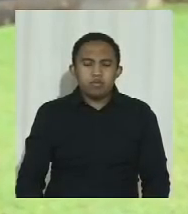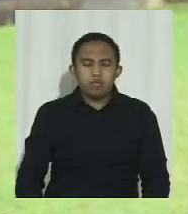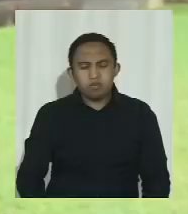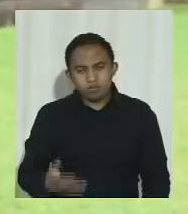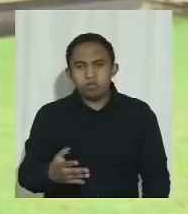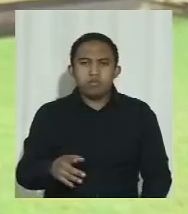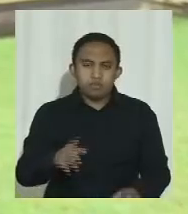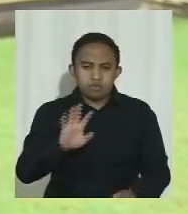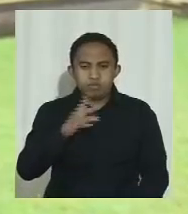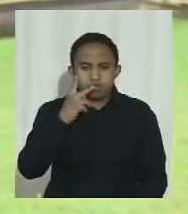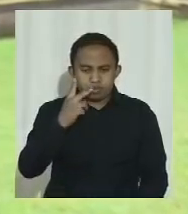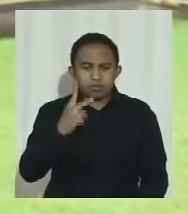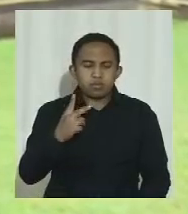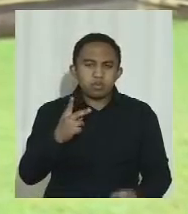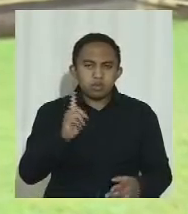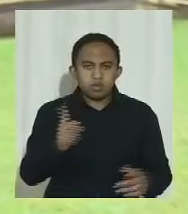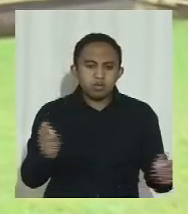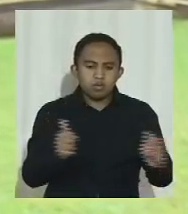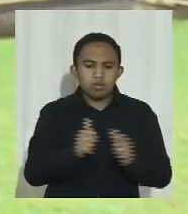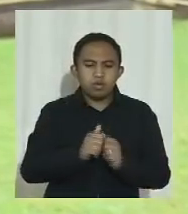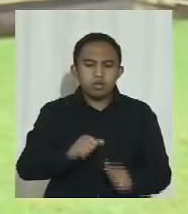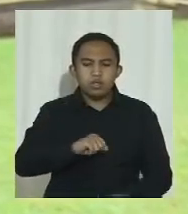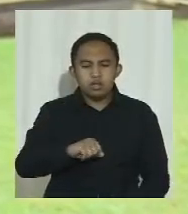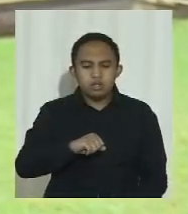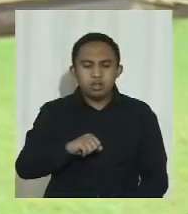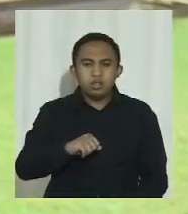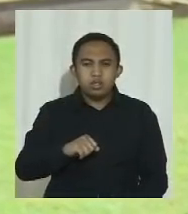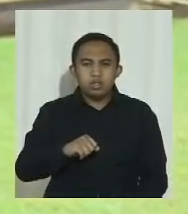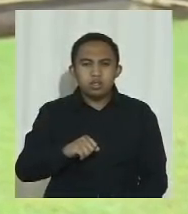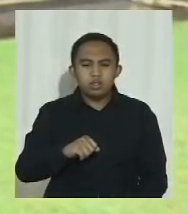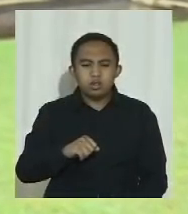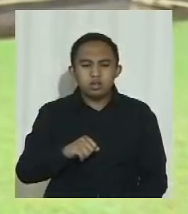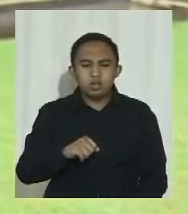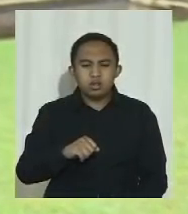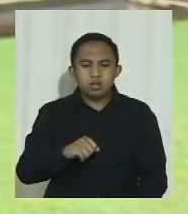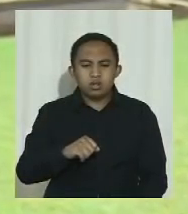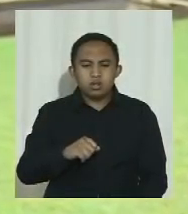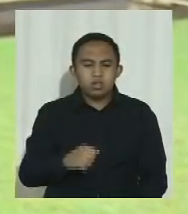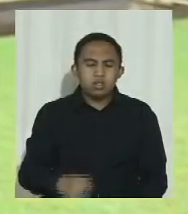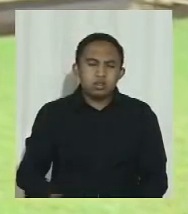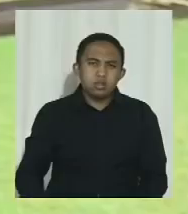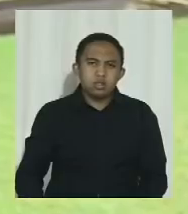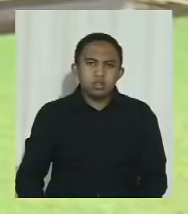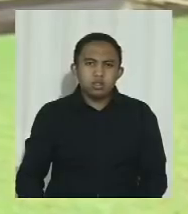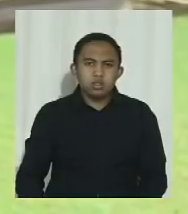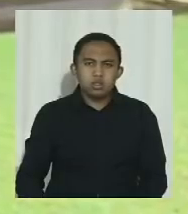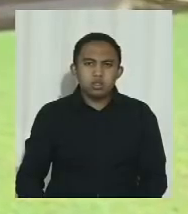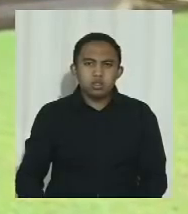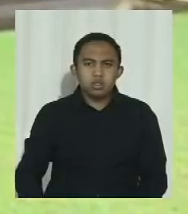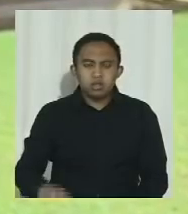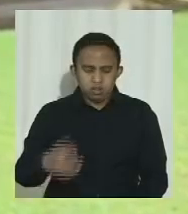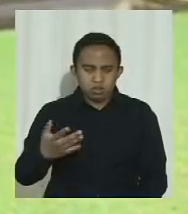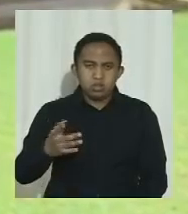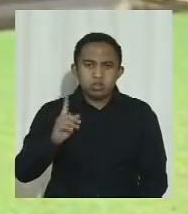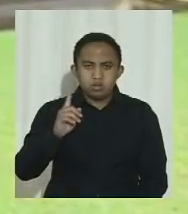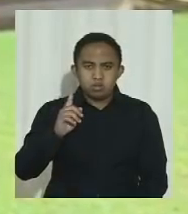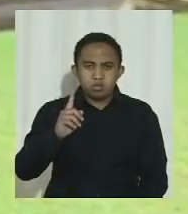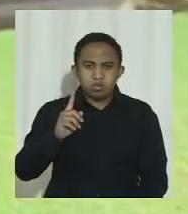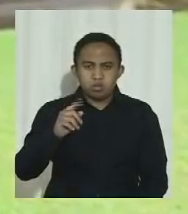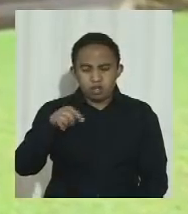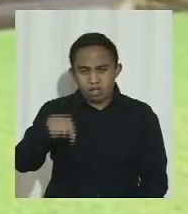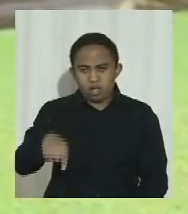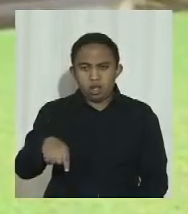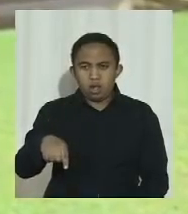akaikikaiky kokoa. Marina moa fa ny zavatra ohatran'izao zany matetika dia misy an'ilay hoe ka autochtone zany hoe ato amin'ilay toerana ihany zany izy no